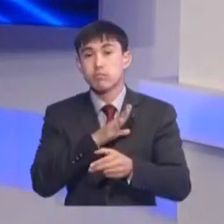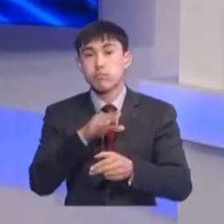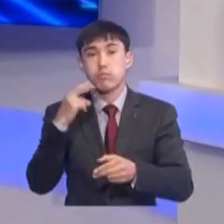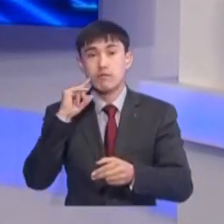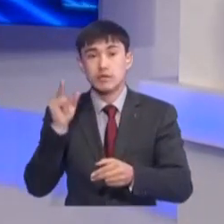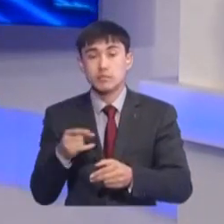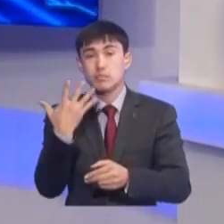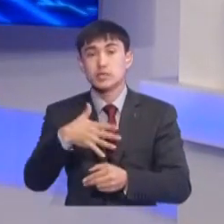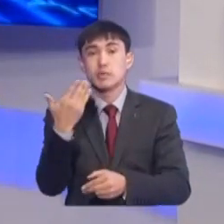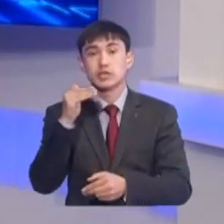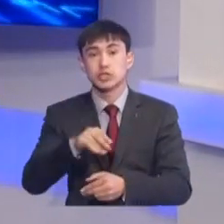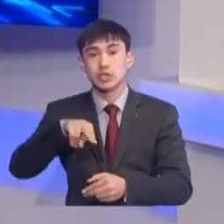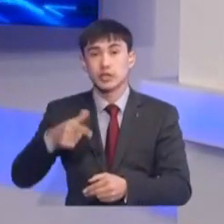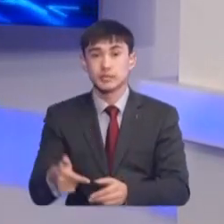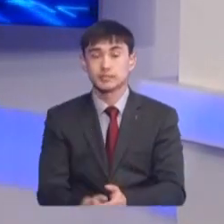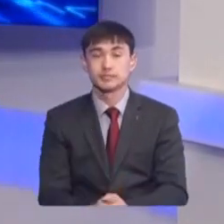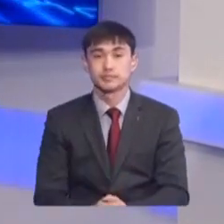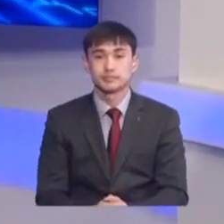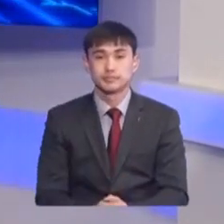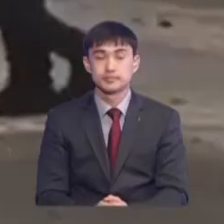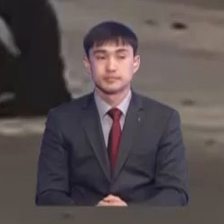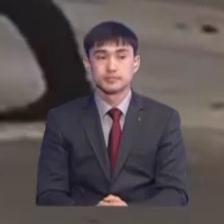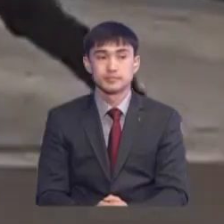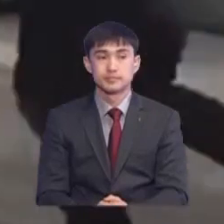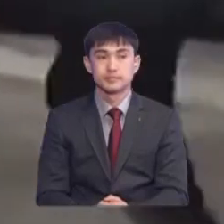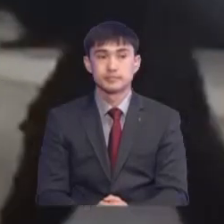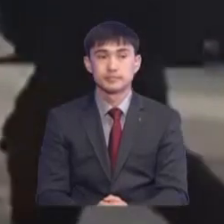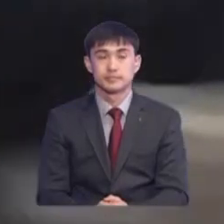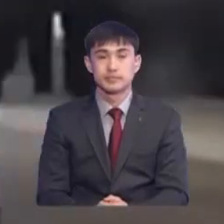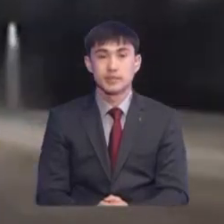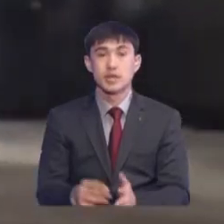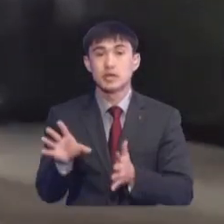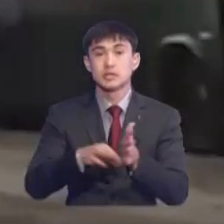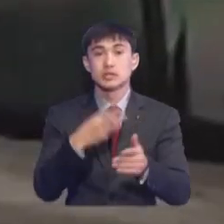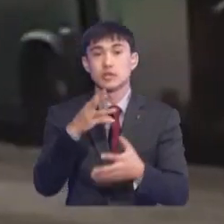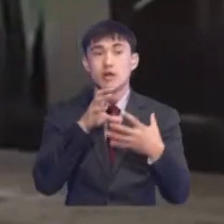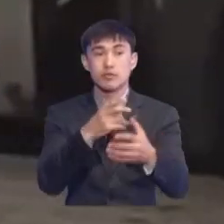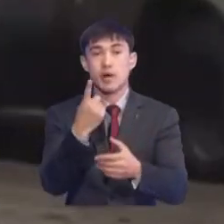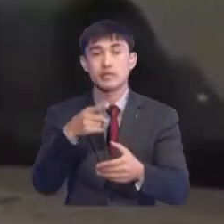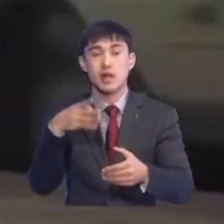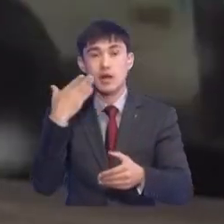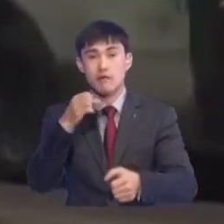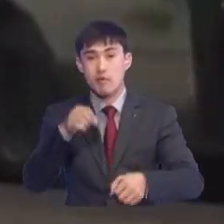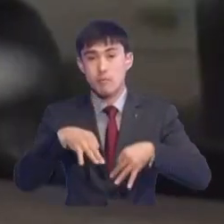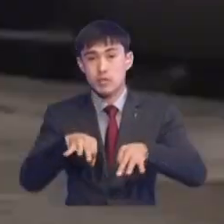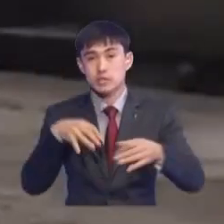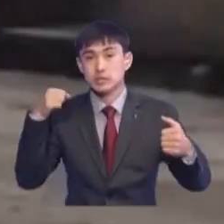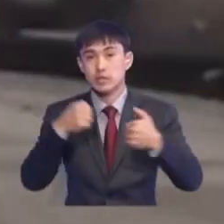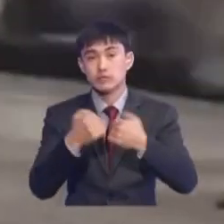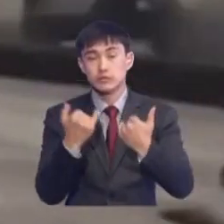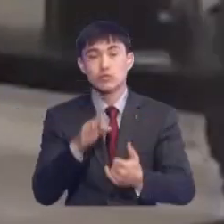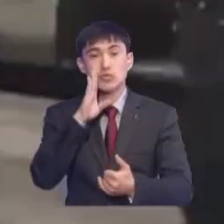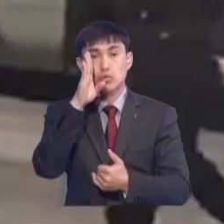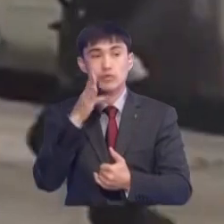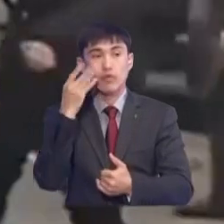дарц в 55.000 теньге сразу три автобуса и одна легковая машина столкнулись сегодня